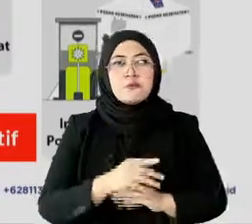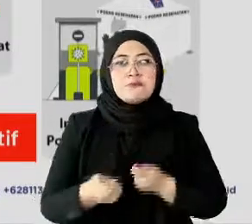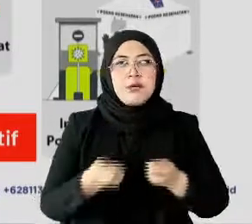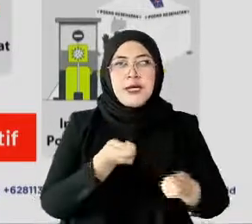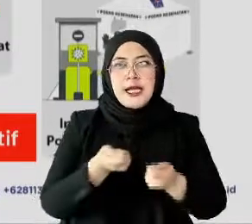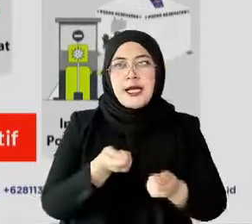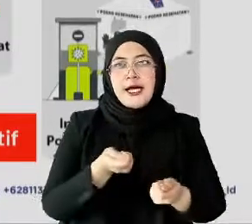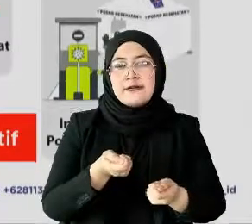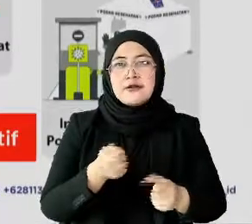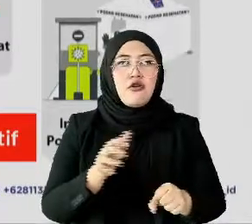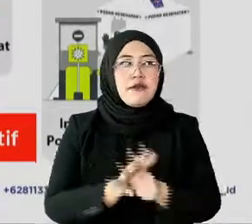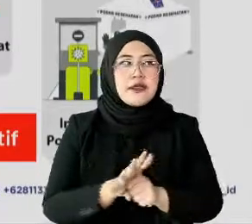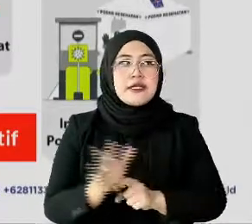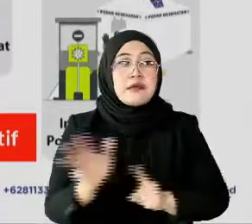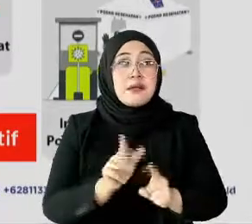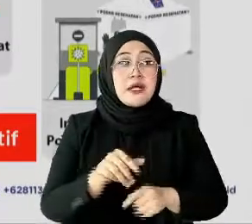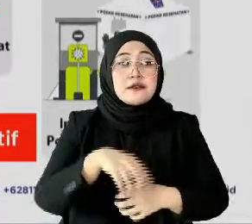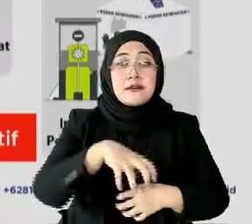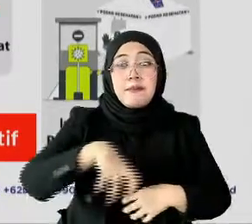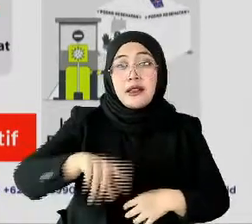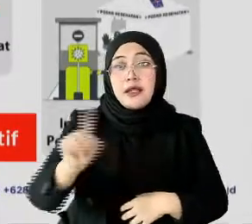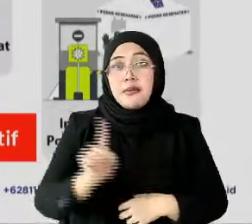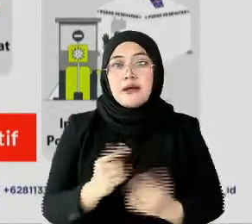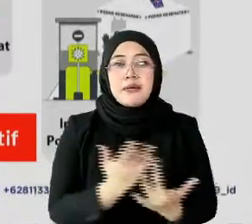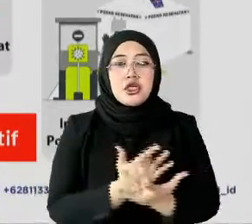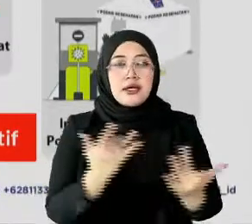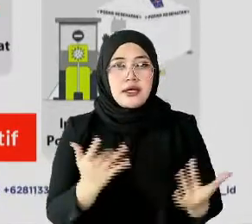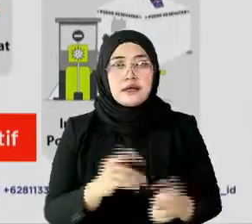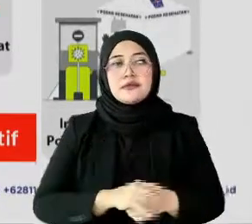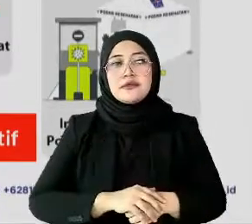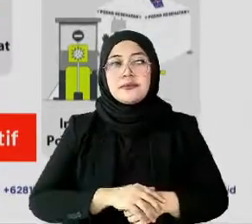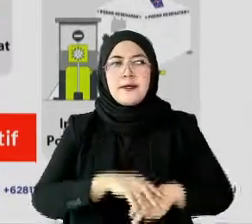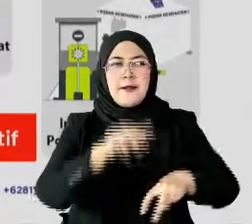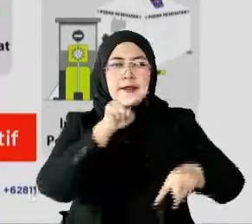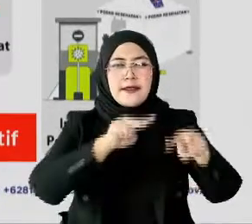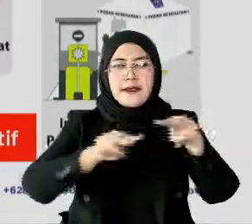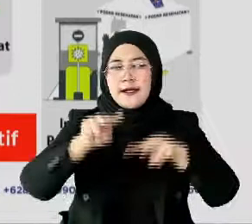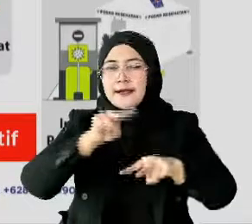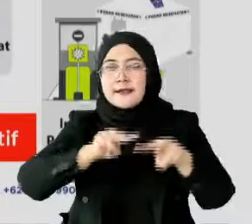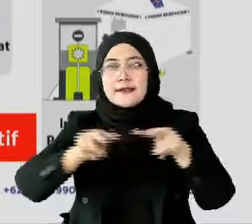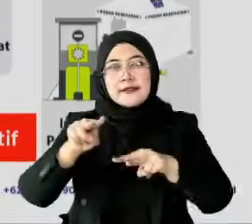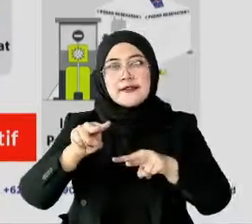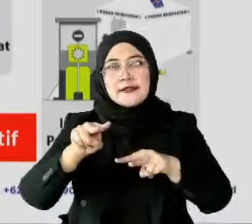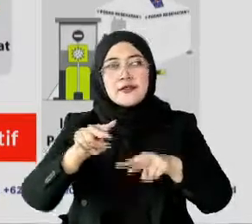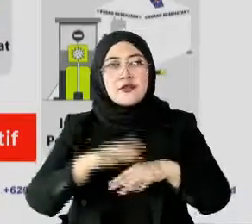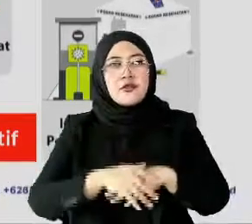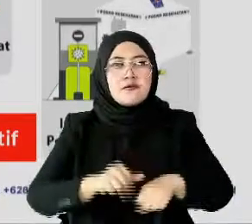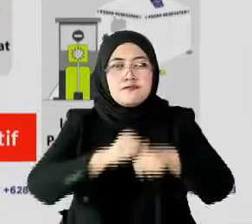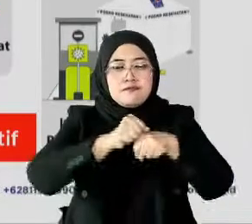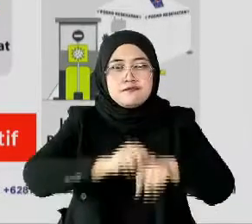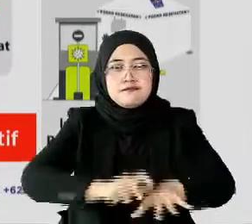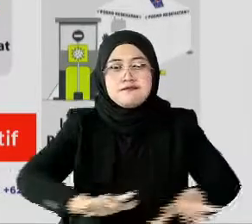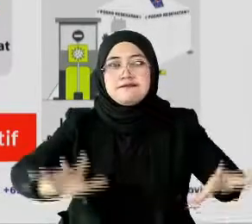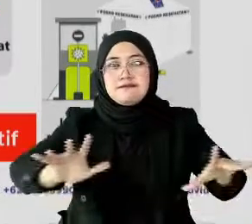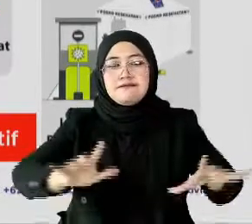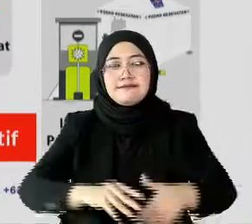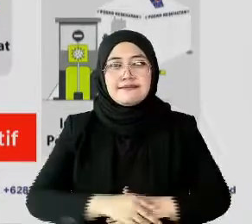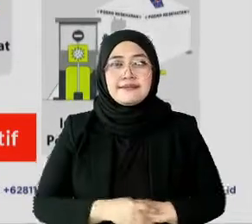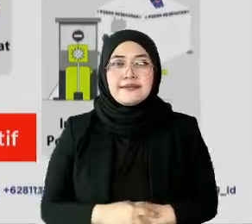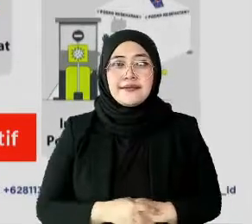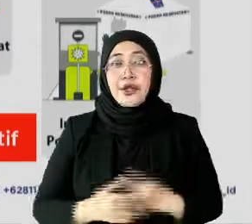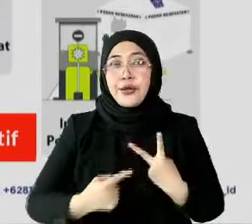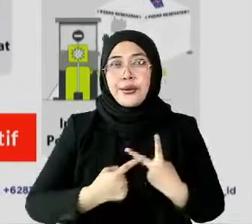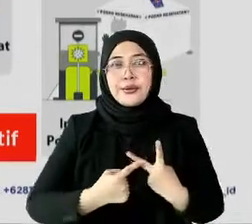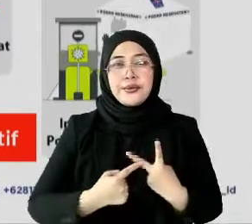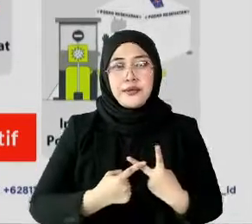19 di masyarakat termasuk melakukan penelusuran kasus atau trising sedini dan seluas mungkin yang kedua